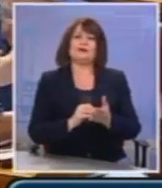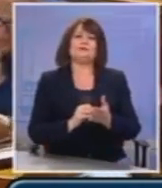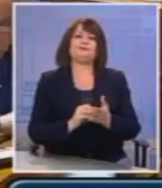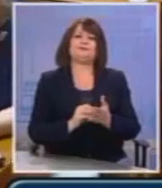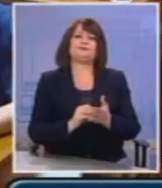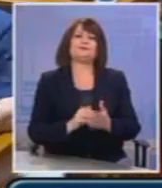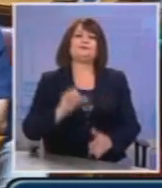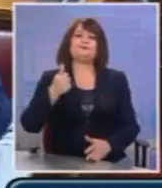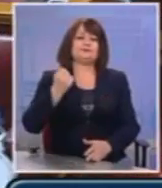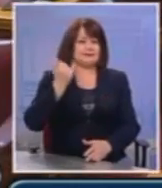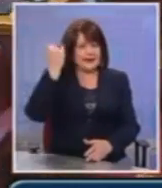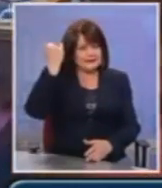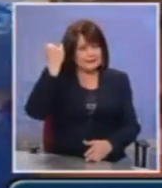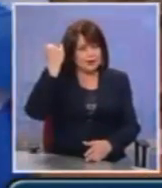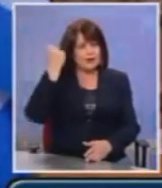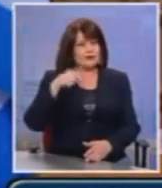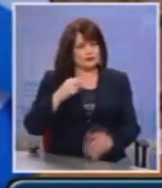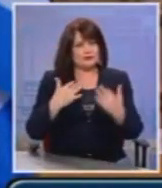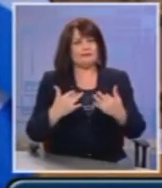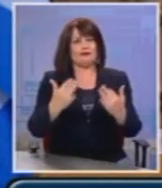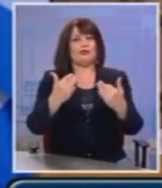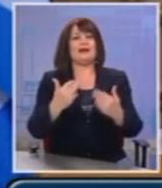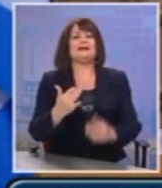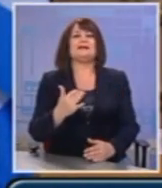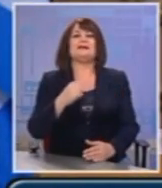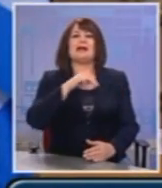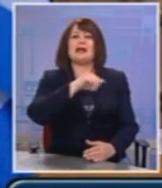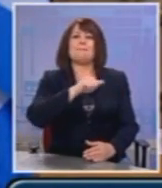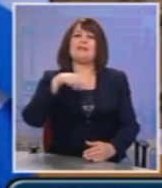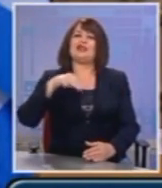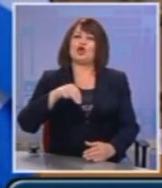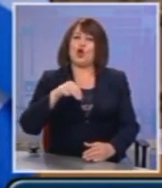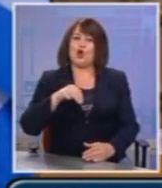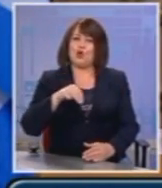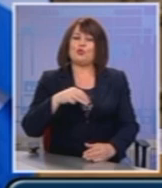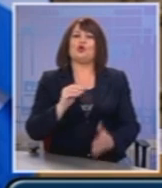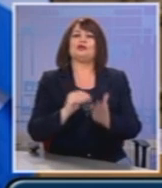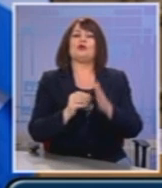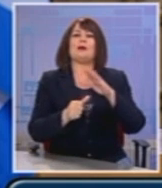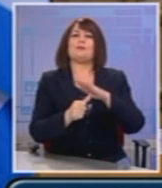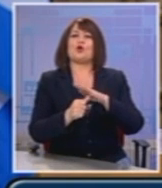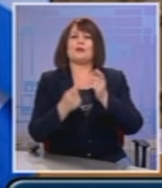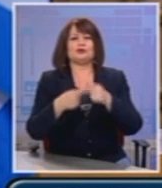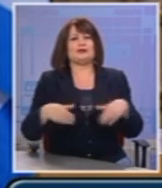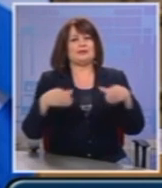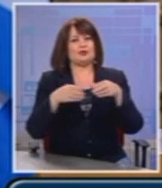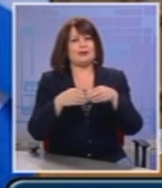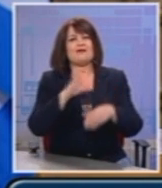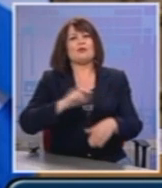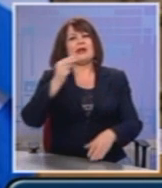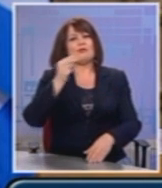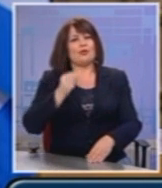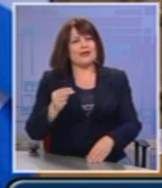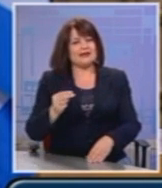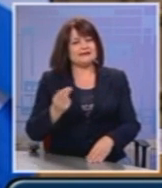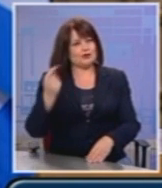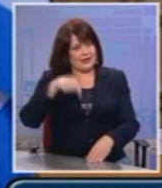ο πρώτος αντιπρόεδρος του ελληνικού κοινοβουλίου ο κύριος αλέξης μητρόπουλος ο οποίος είναι επίς πρόεδρος της επιτροπής ευρωπαϊκών υποθέσεων